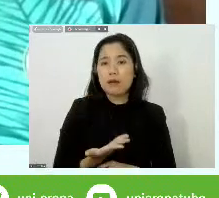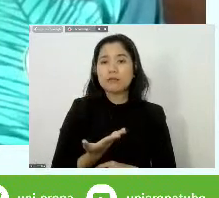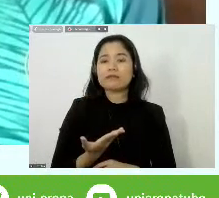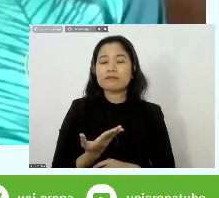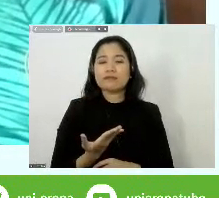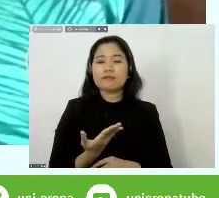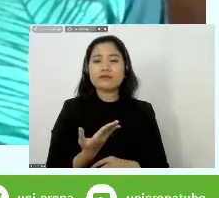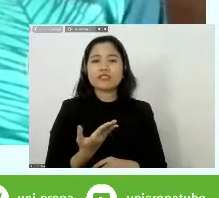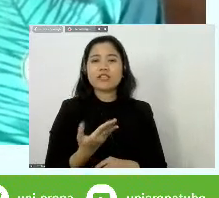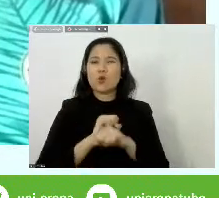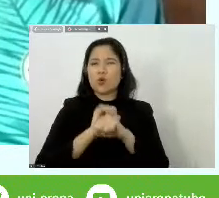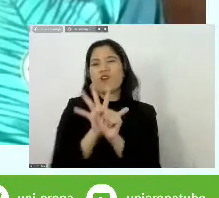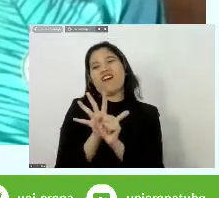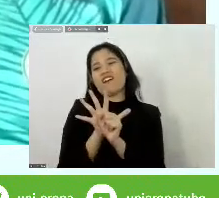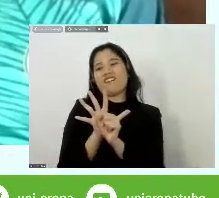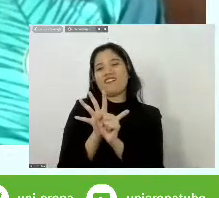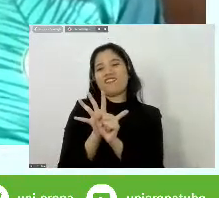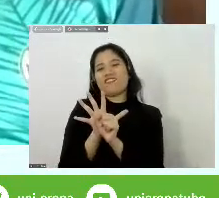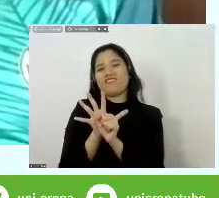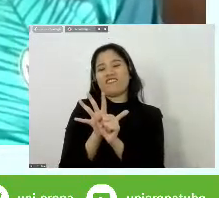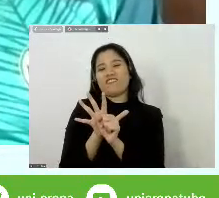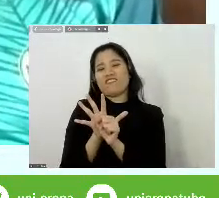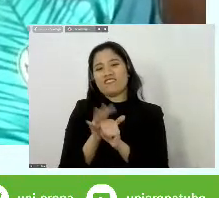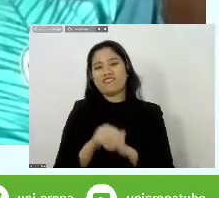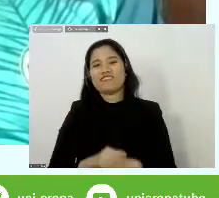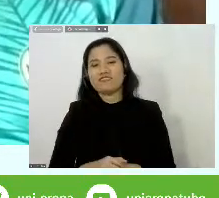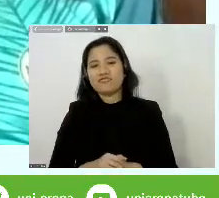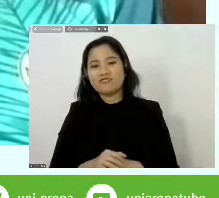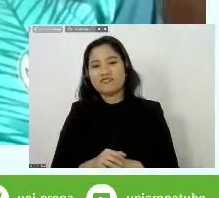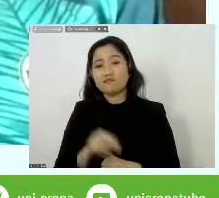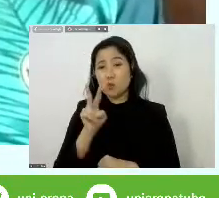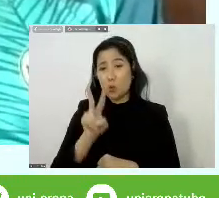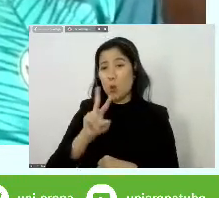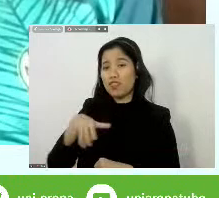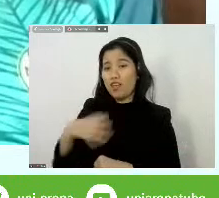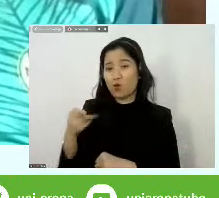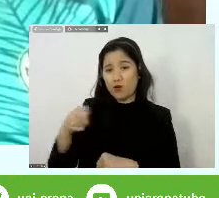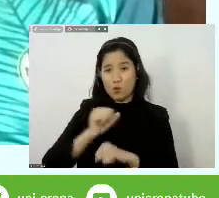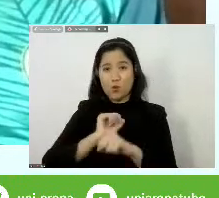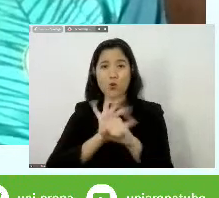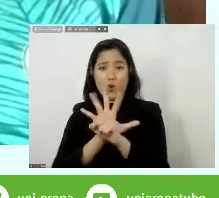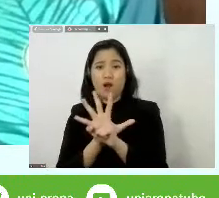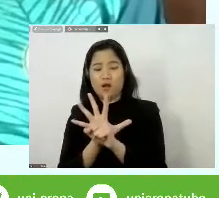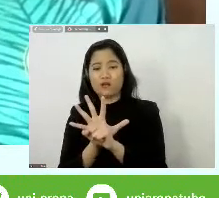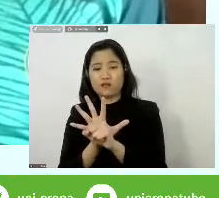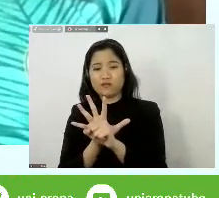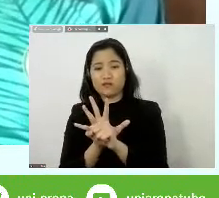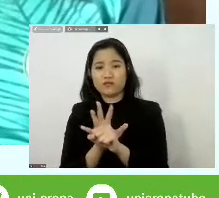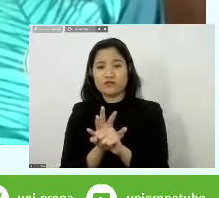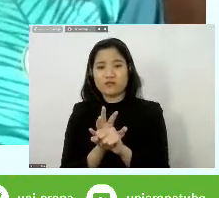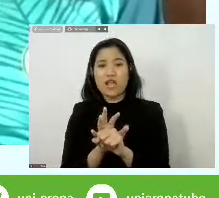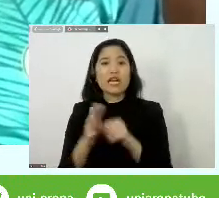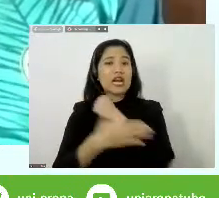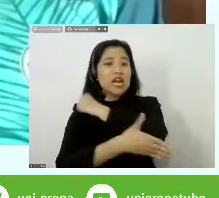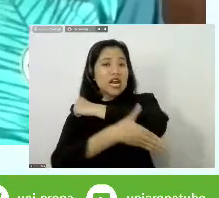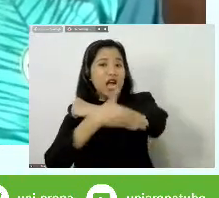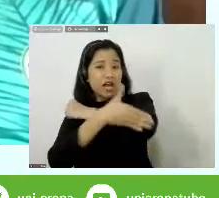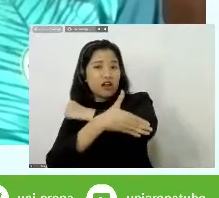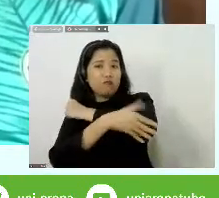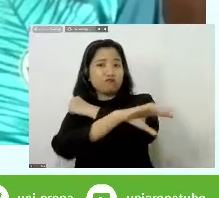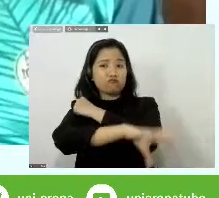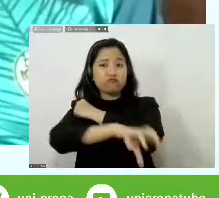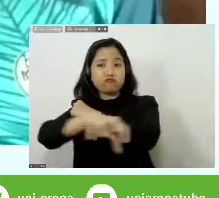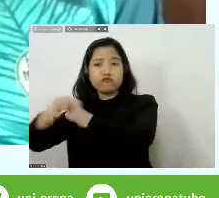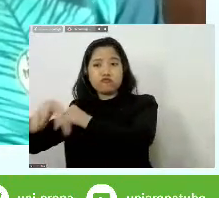kopi 19 Oh oke 19 yang ambil dua tahun ya hampir dua tahun dan di banyak negara ya Ini diuntungkan